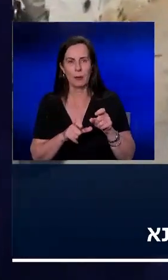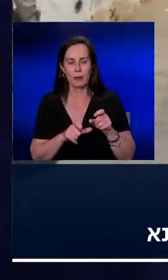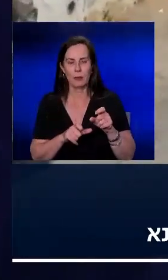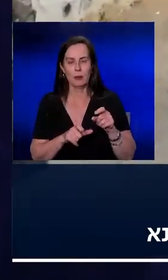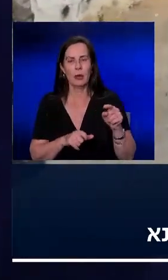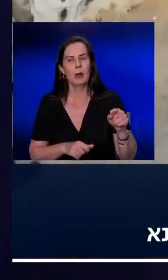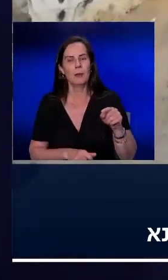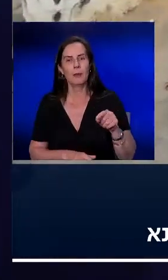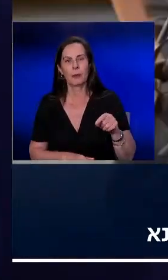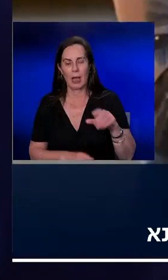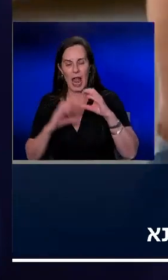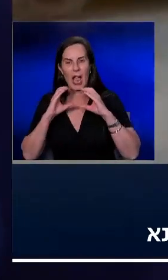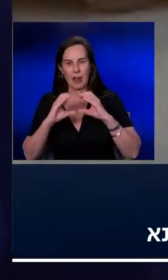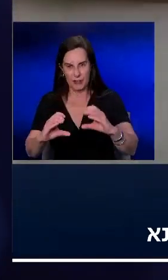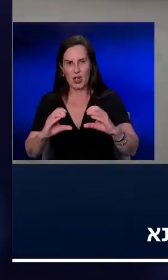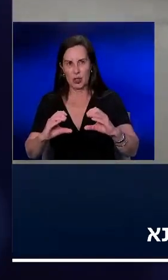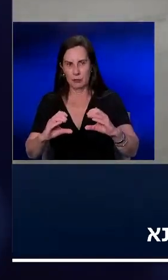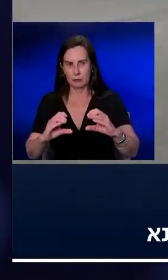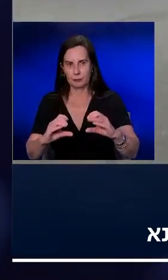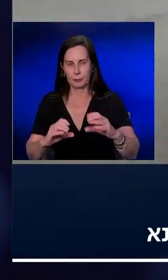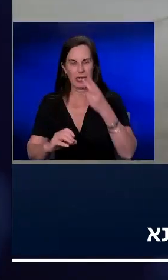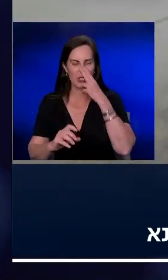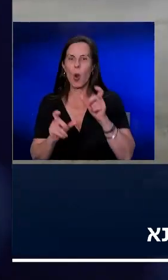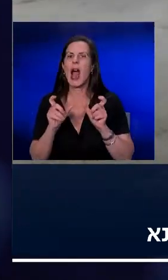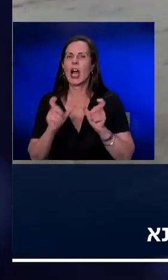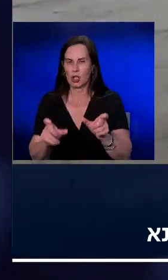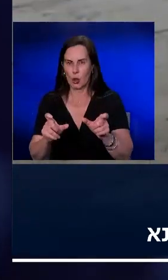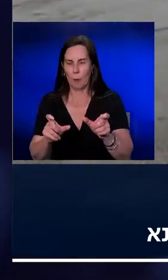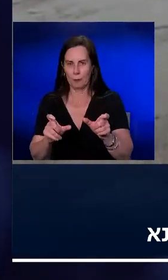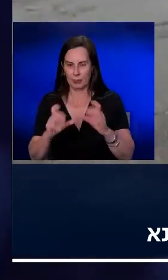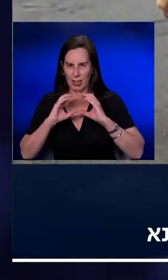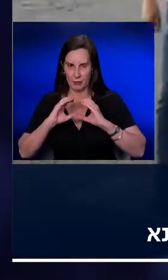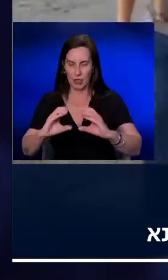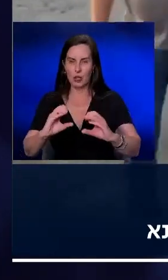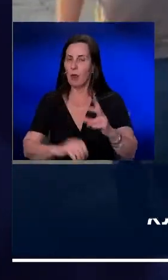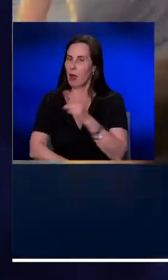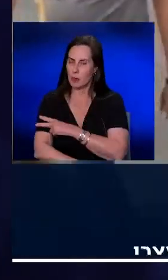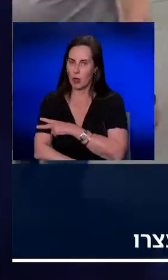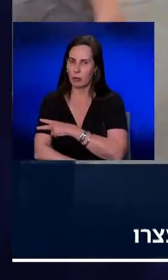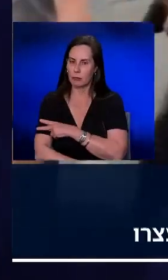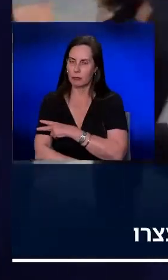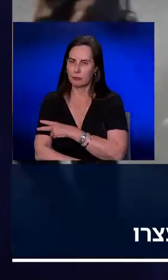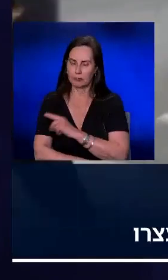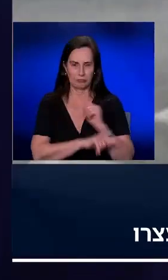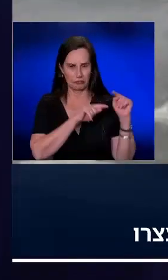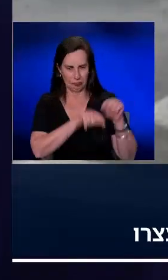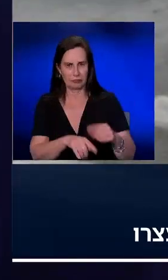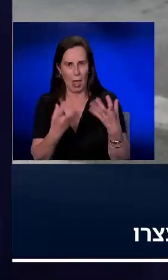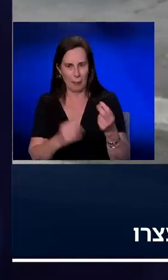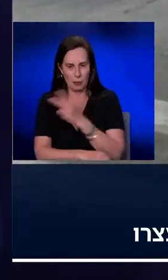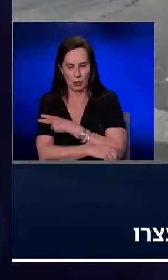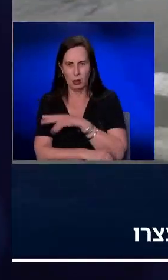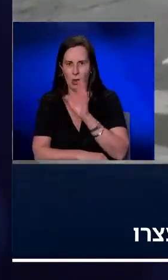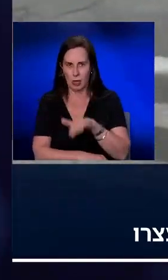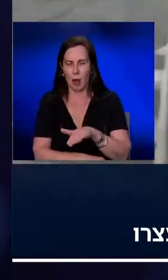לאזור הכביש הראשי. הם ניסו לחסום את הכביש והמשטרה מקפיצה לי כאן כוחות גדולים, גם